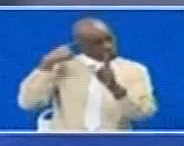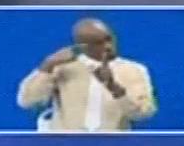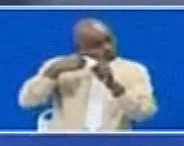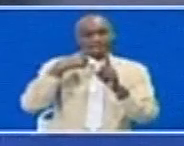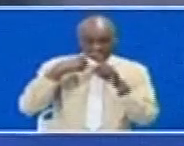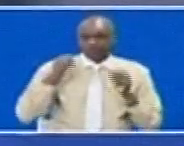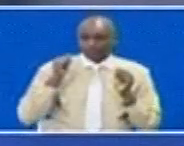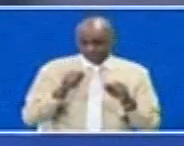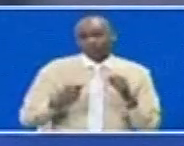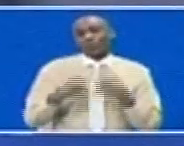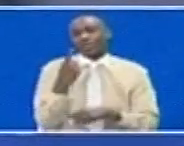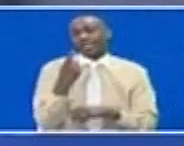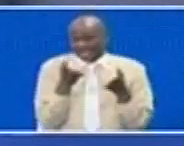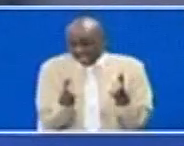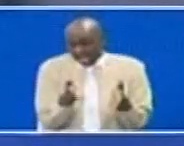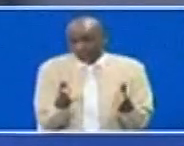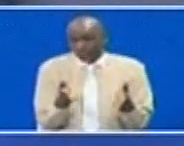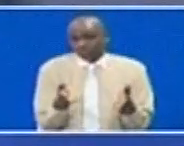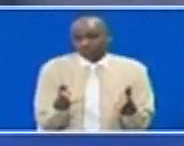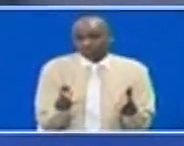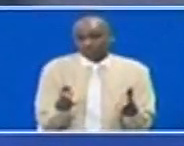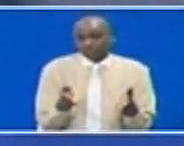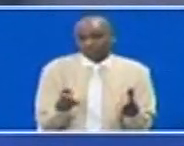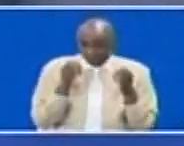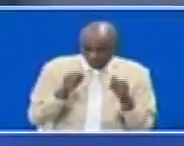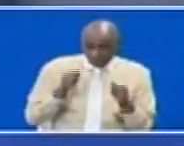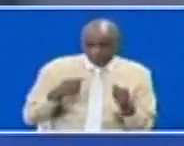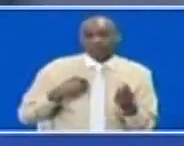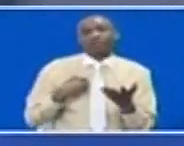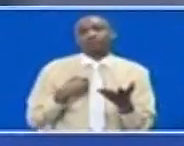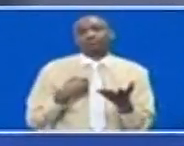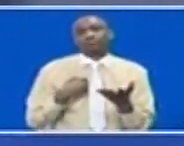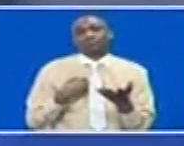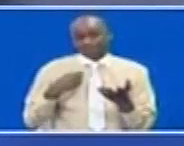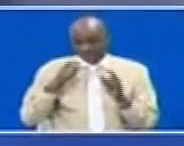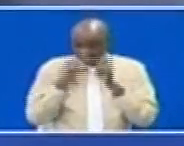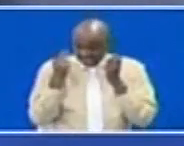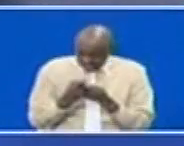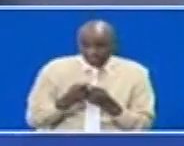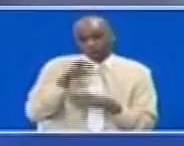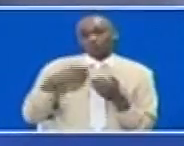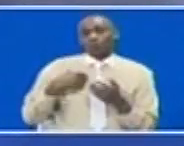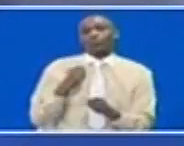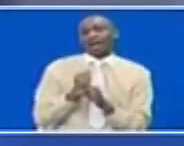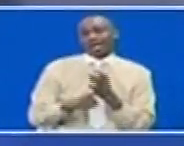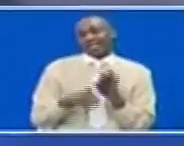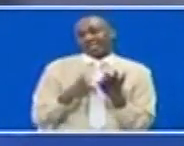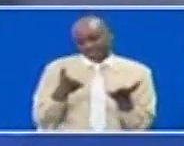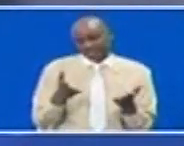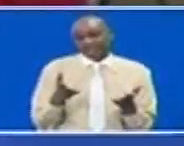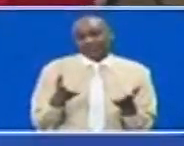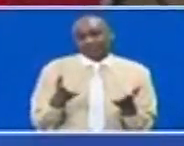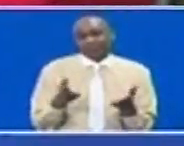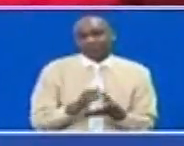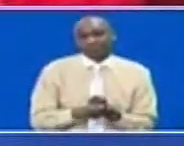the future because now at this level is where we start building our careers. So me and my teammates are all looking forward to playing for the national